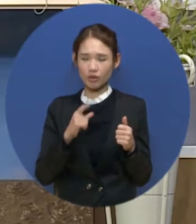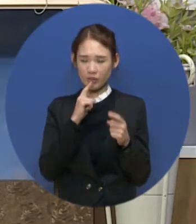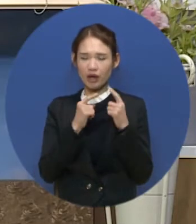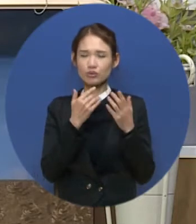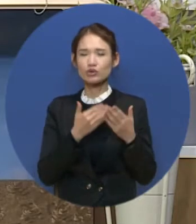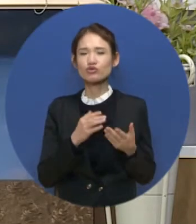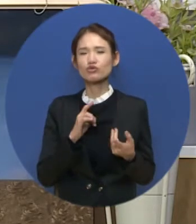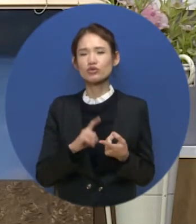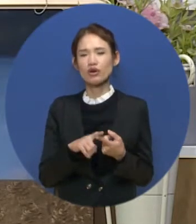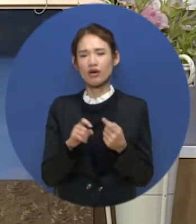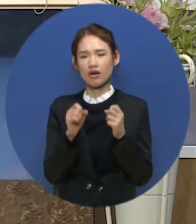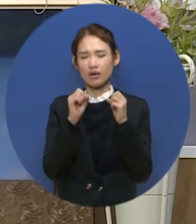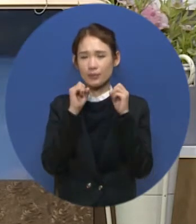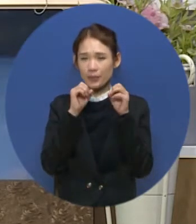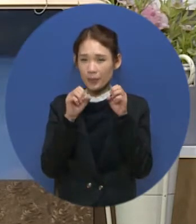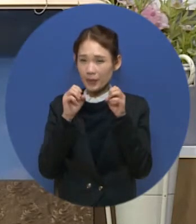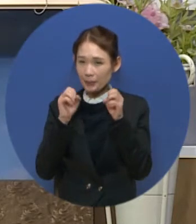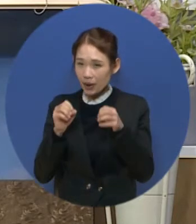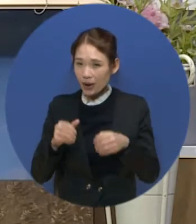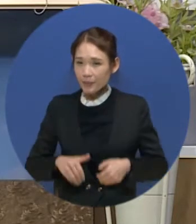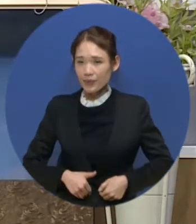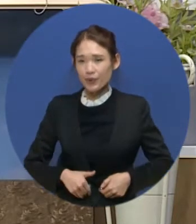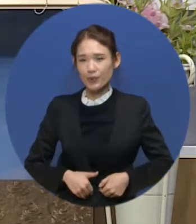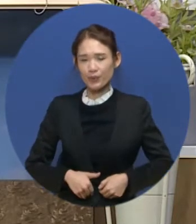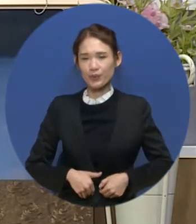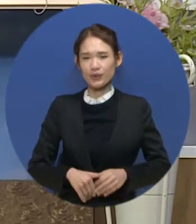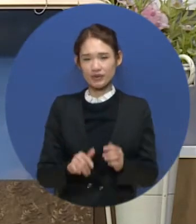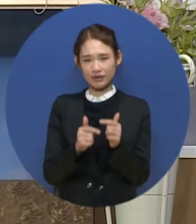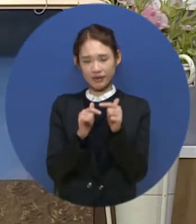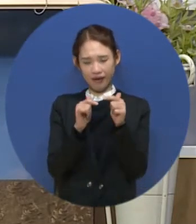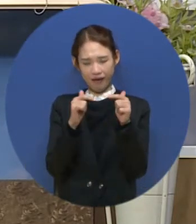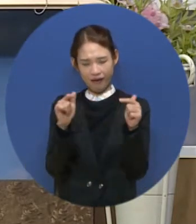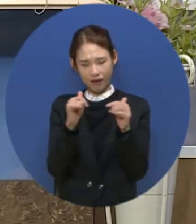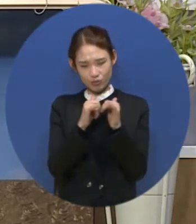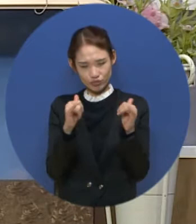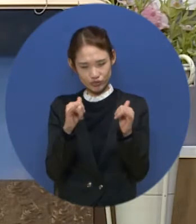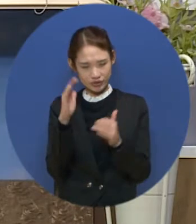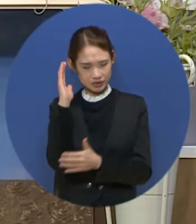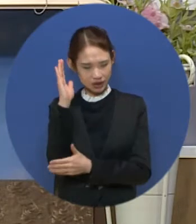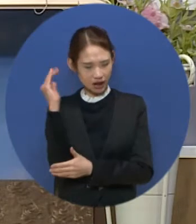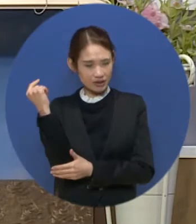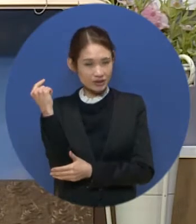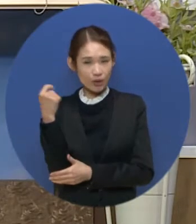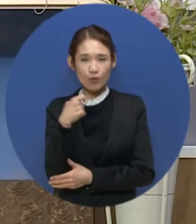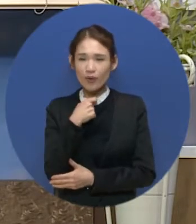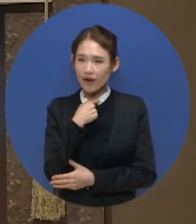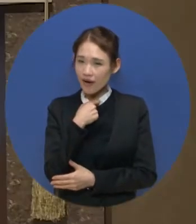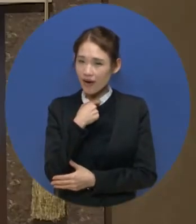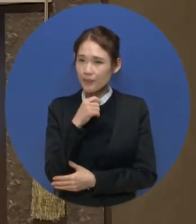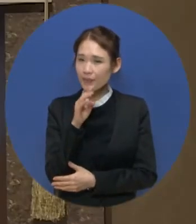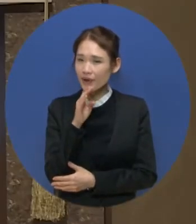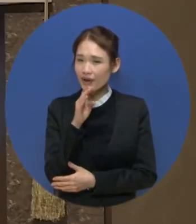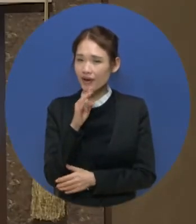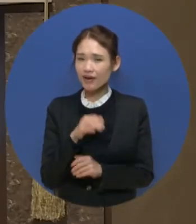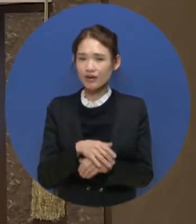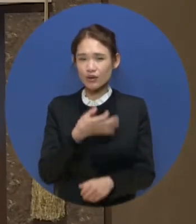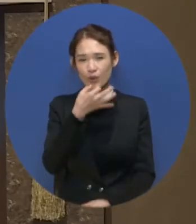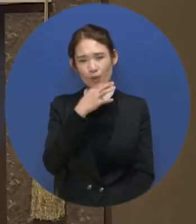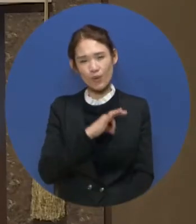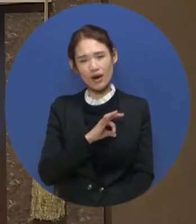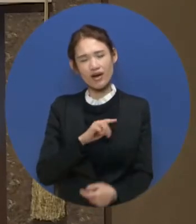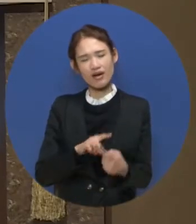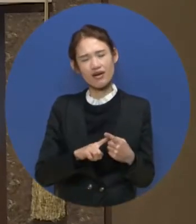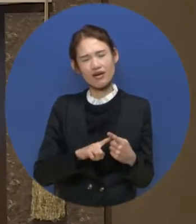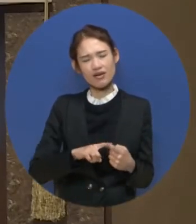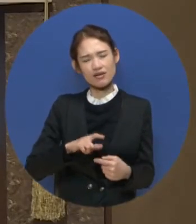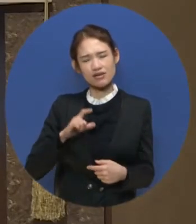말씀하신 것처럼 많이 널리 알려져서 좀 다양한 분들이 좀 많이 들을 수 있으면 좋겠다는 네. 그런 생각이 듭니다. 이 효과성에 대해서